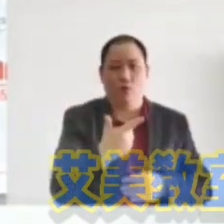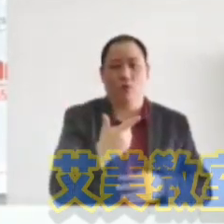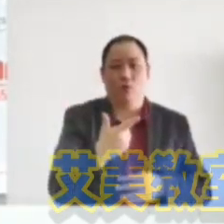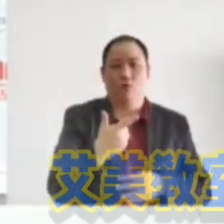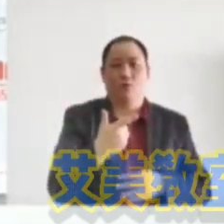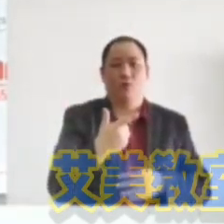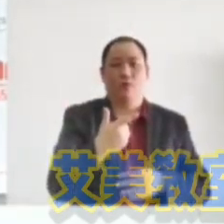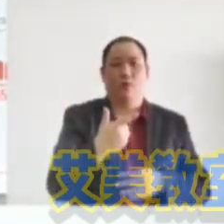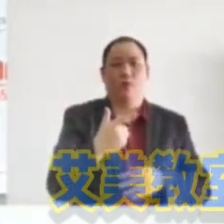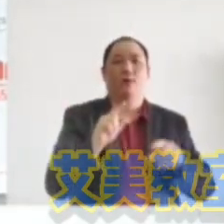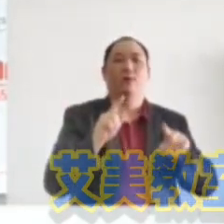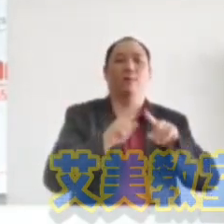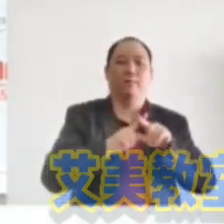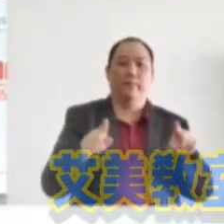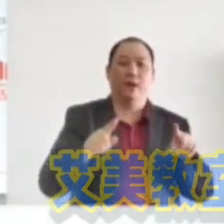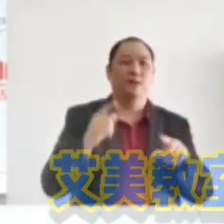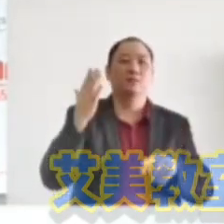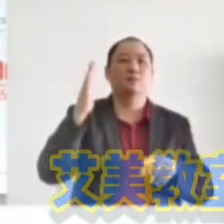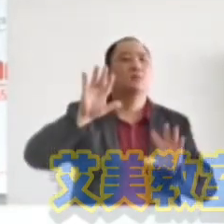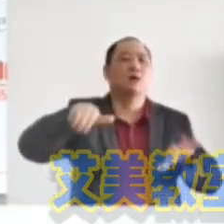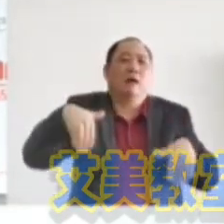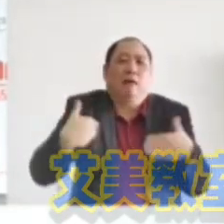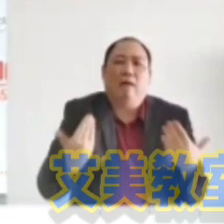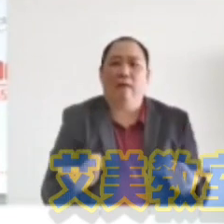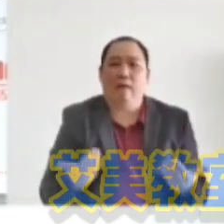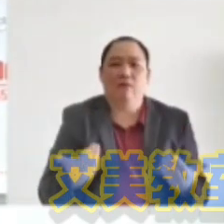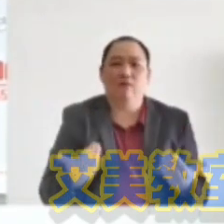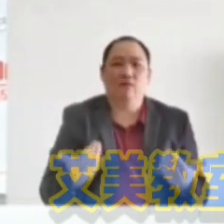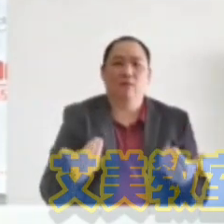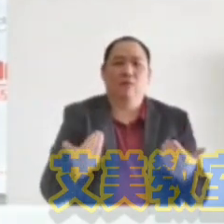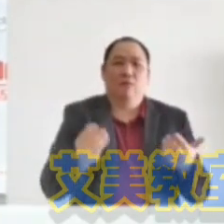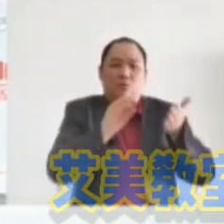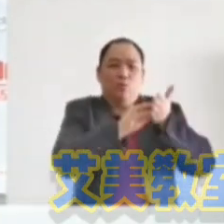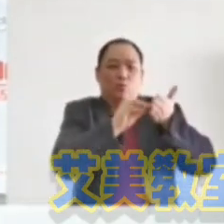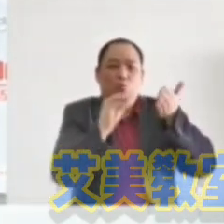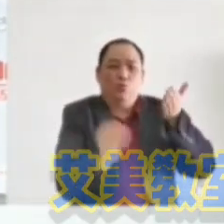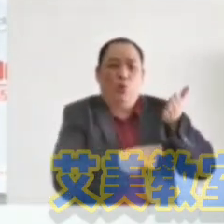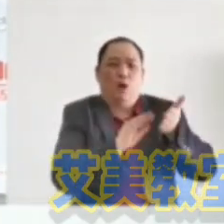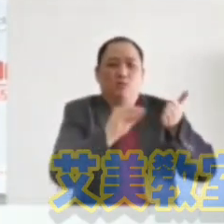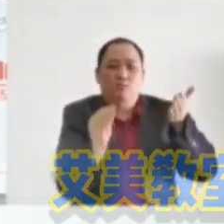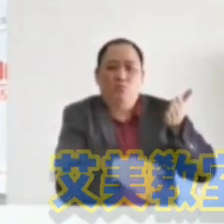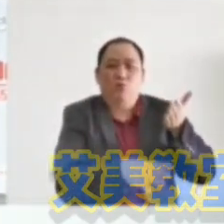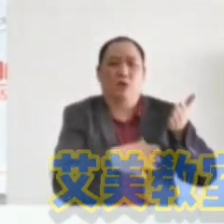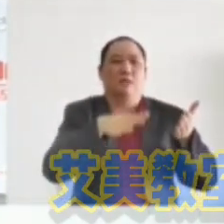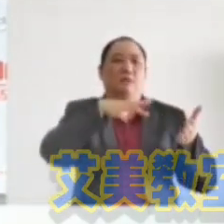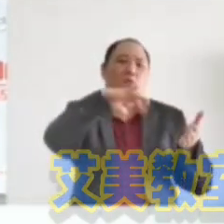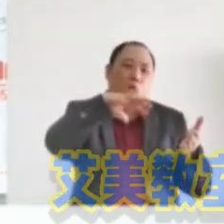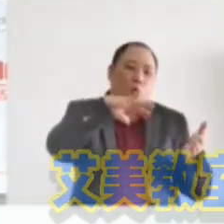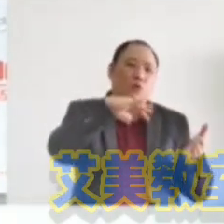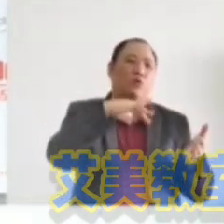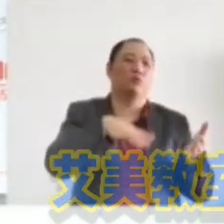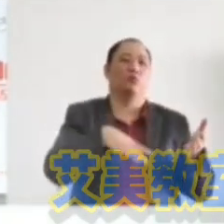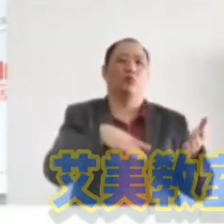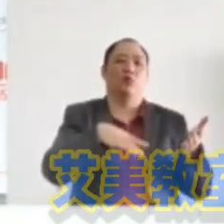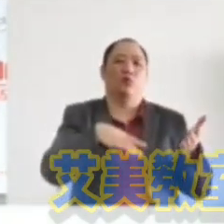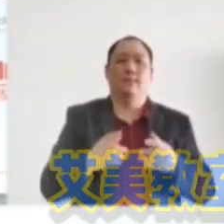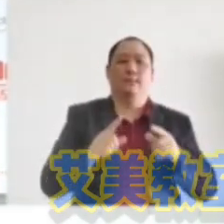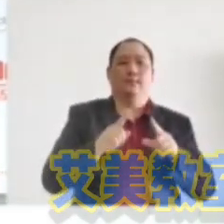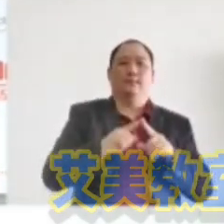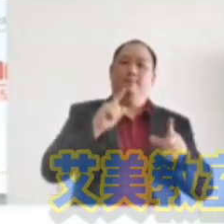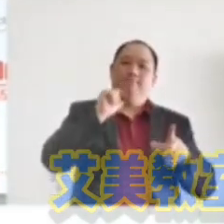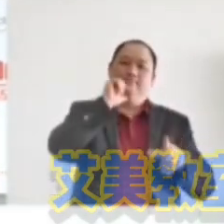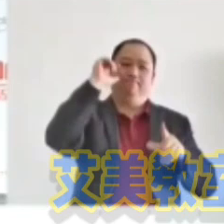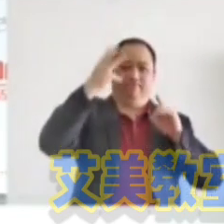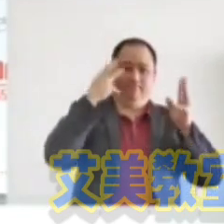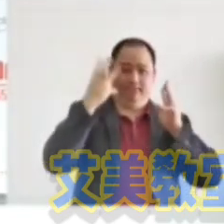成分是对人体没有利、不好的 ，OK？ 所以我们应该怎样办呢？要怎样把这些不好的物质去掉？所